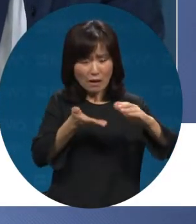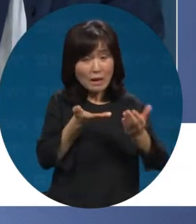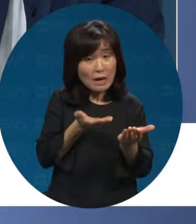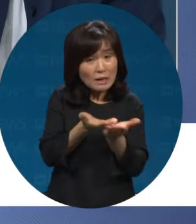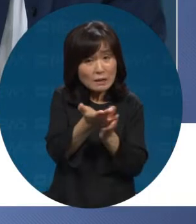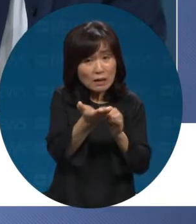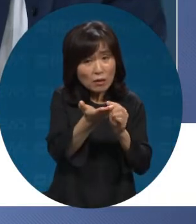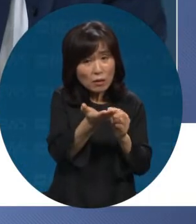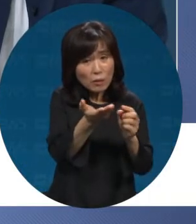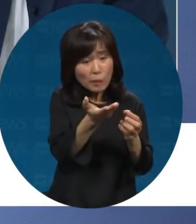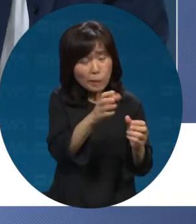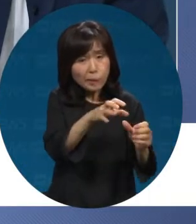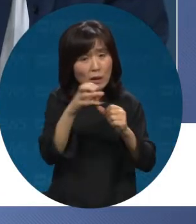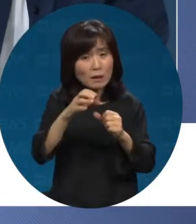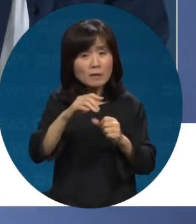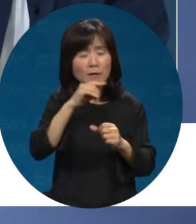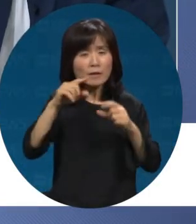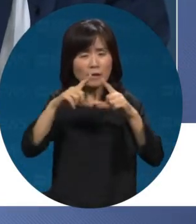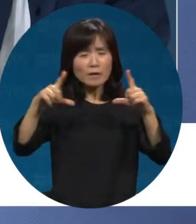얘기였는데